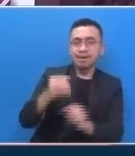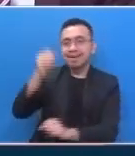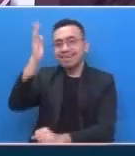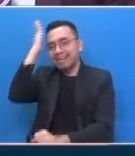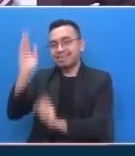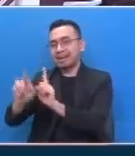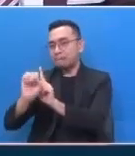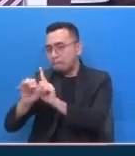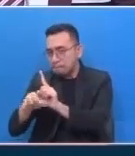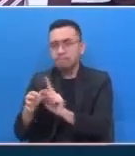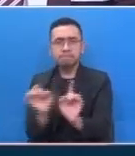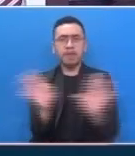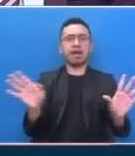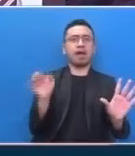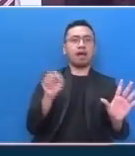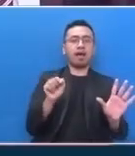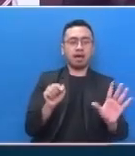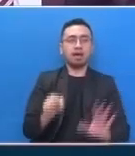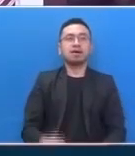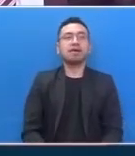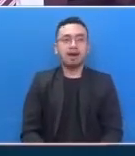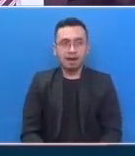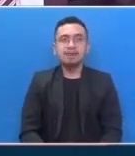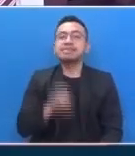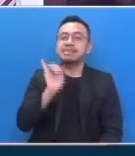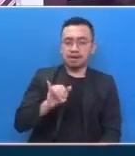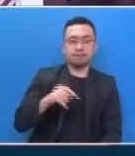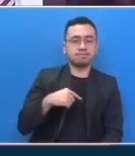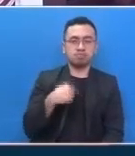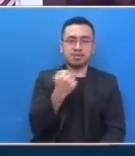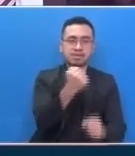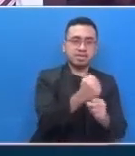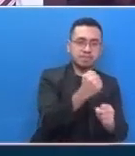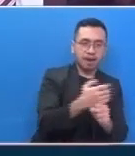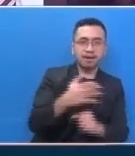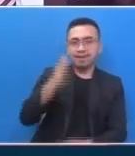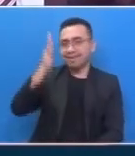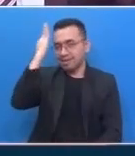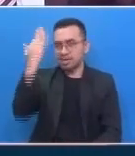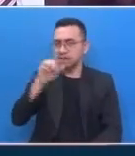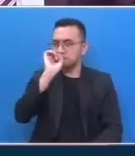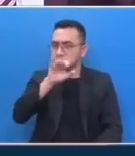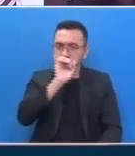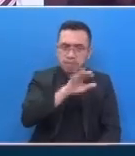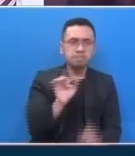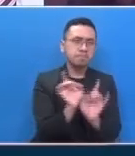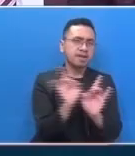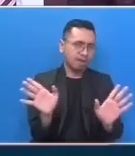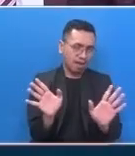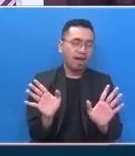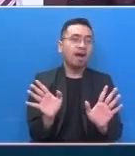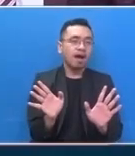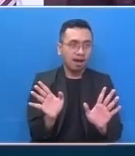betul kami berbeda sikap dalam event piala dunia dan bagaimana menterjemahkan perjuangan terhadap Palestina dan bagaimana ee